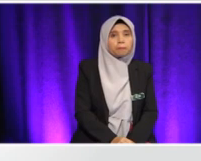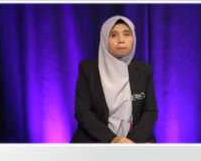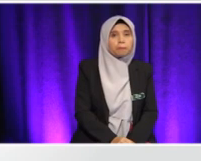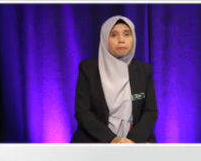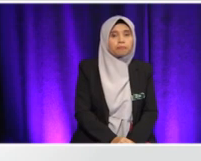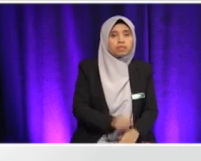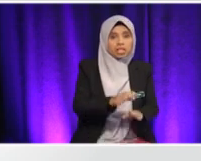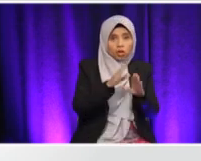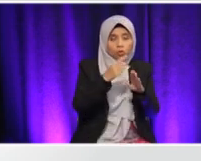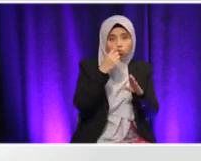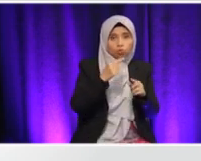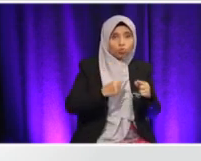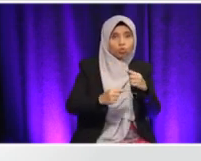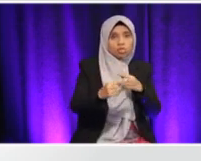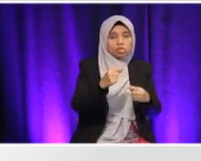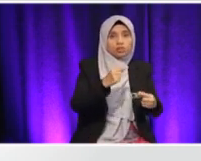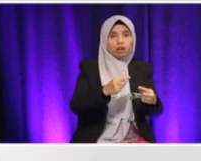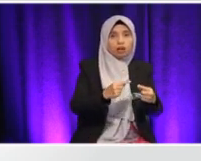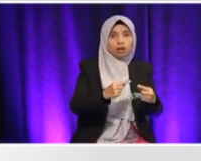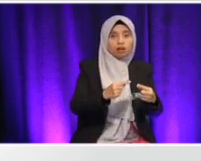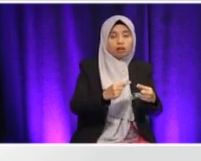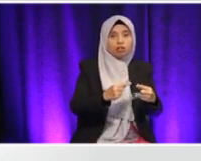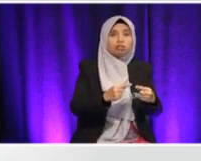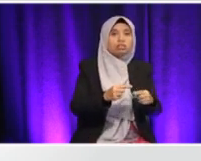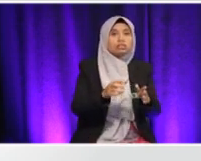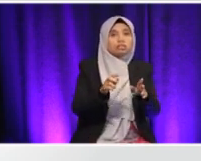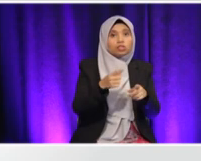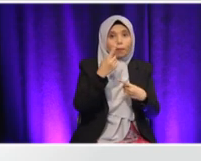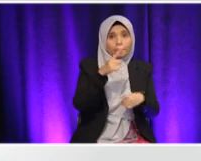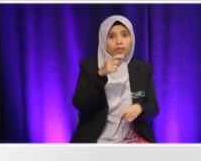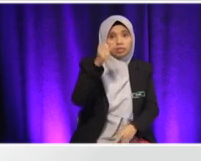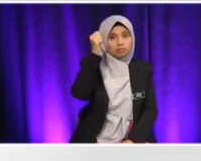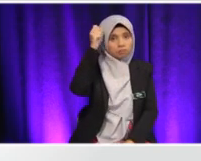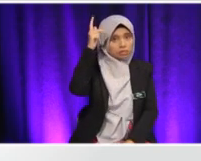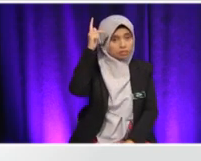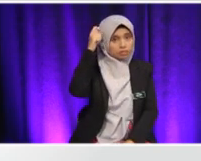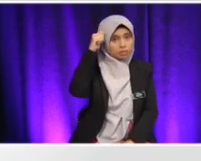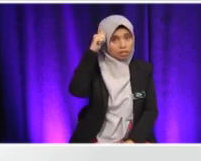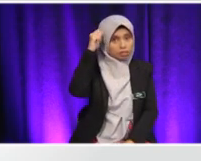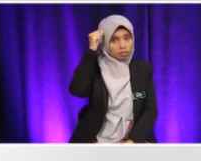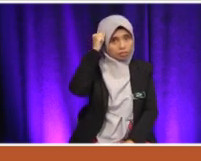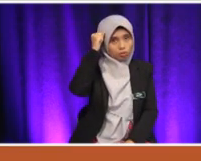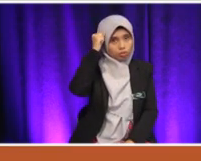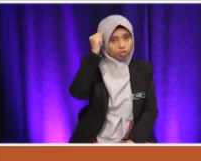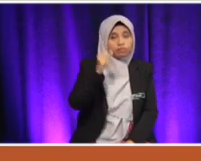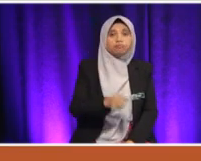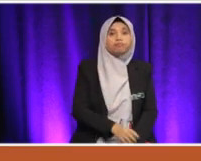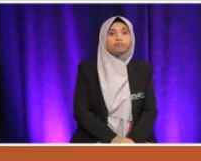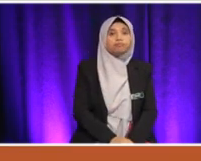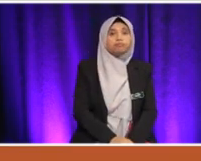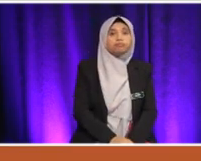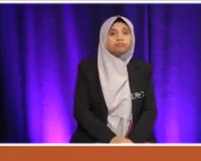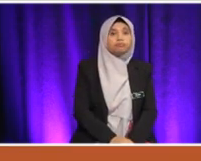takut untuk bergerak adalah saikologi tepat sekali